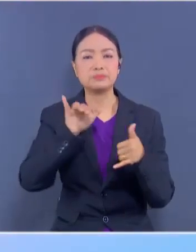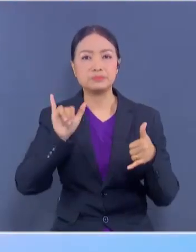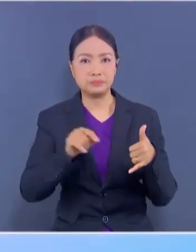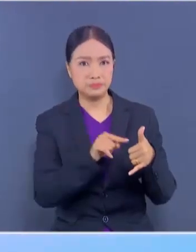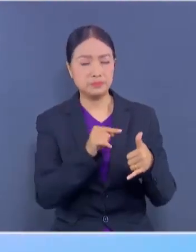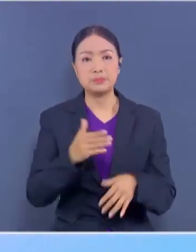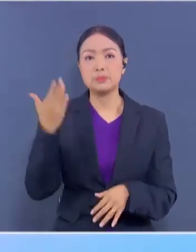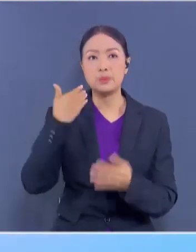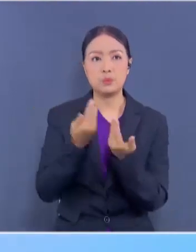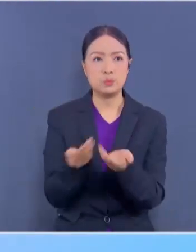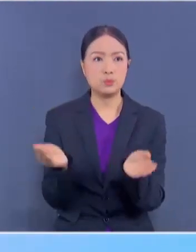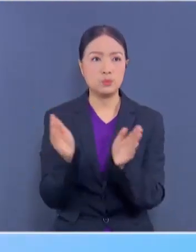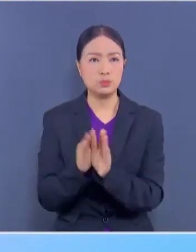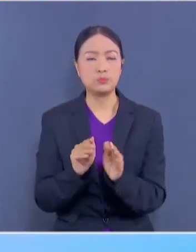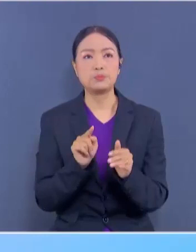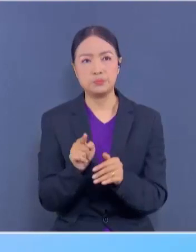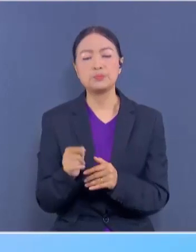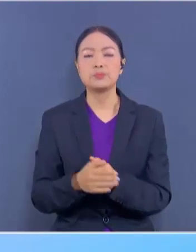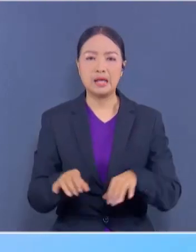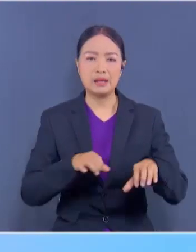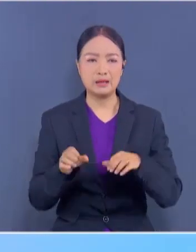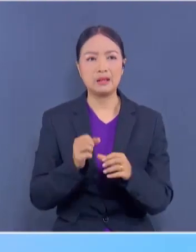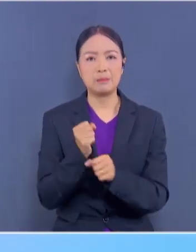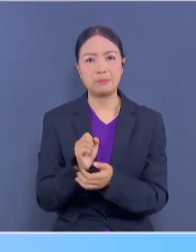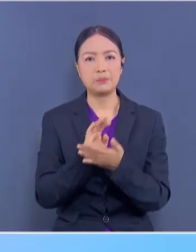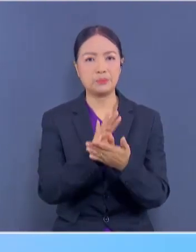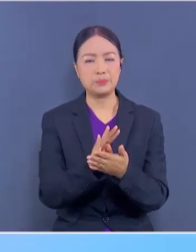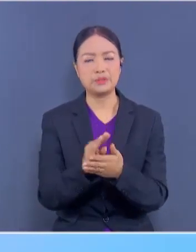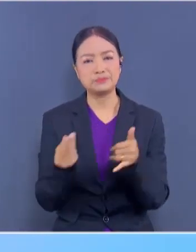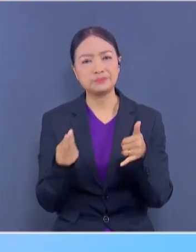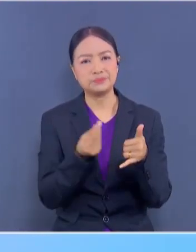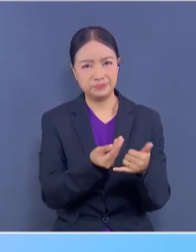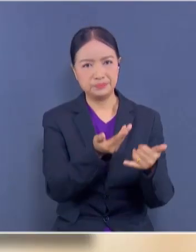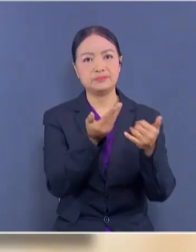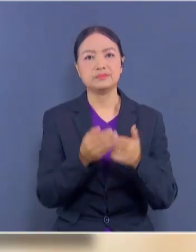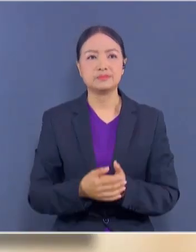ซึ่งเมื่อวานนี้ทางครอบครัวสิรฉายาก็ได้จัดพิธีทำบุญอุทิศกุศลให้ค่ะ